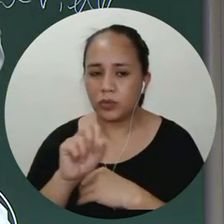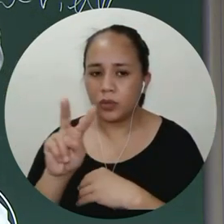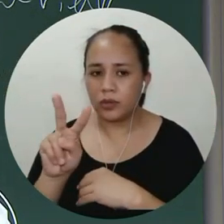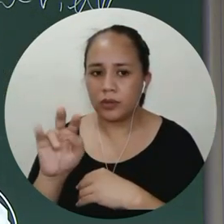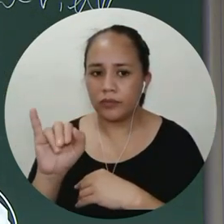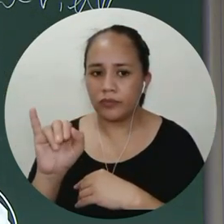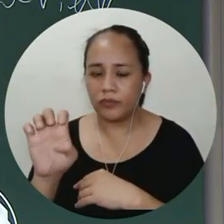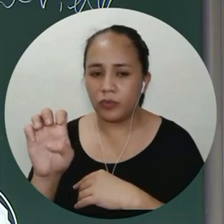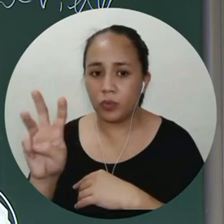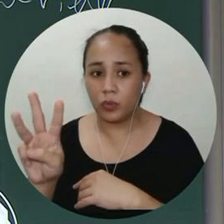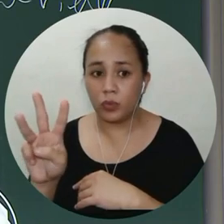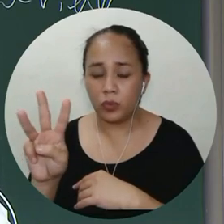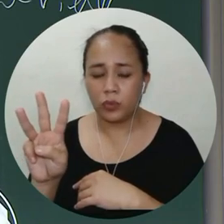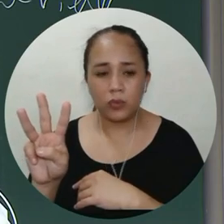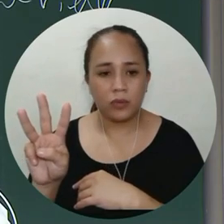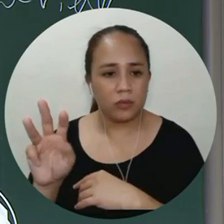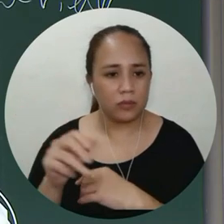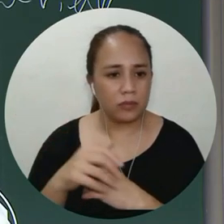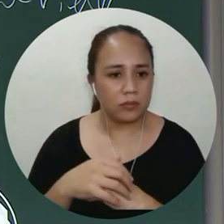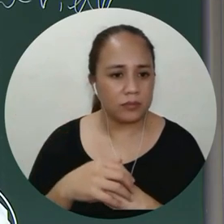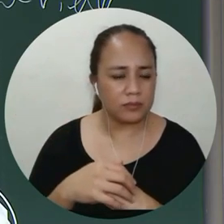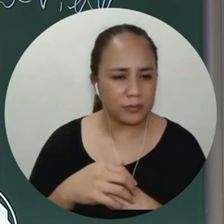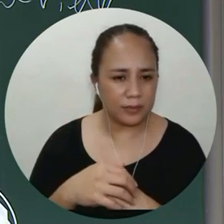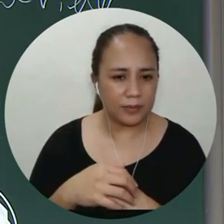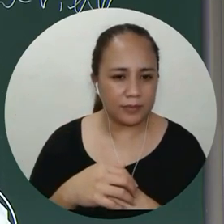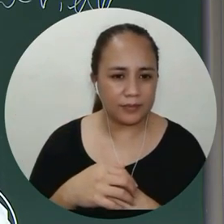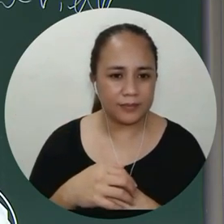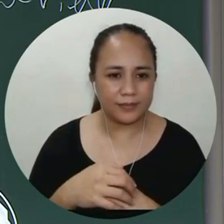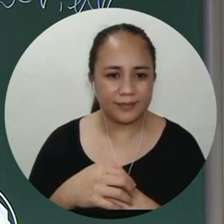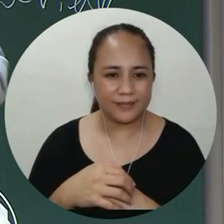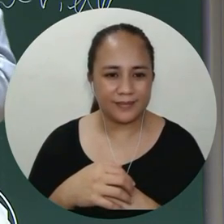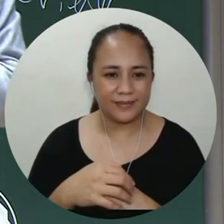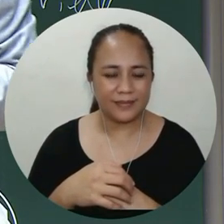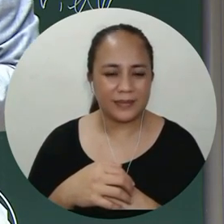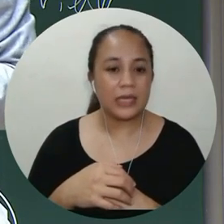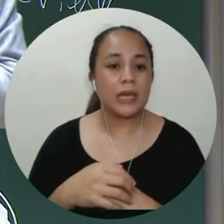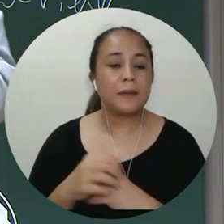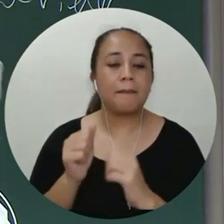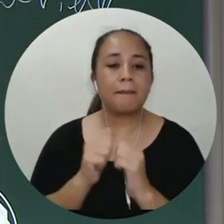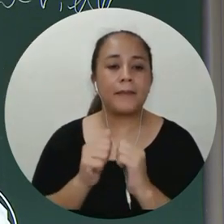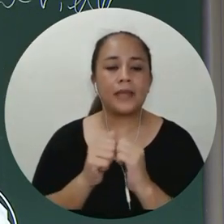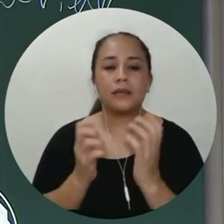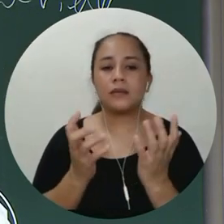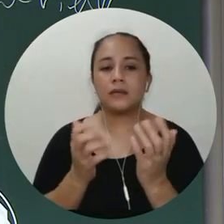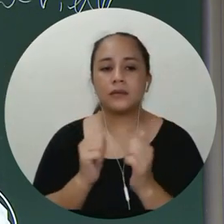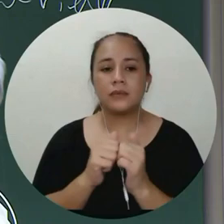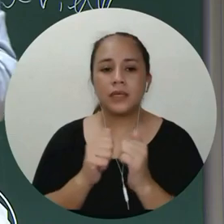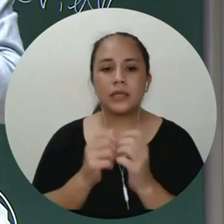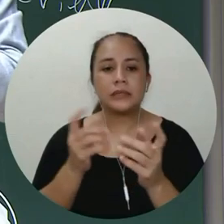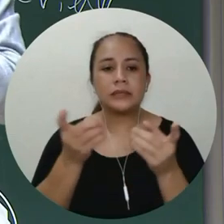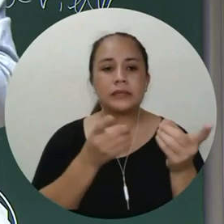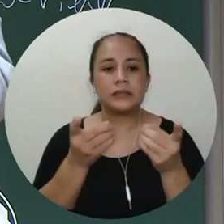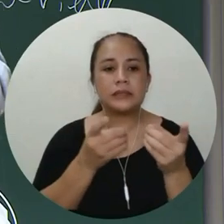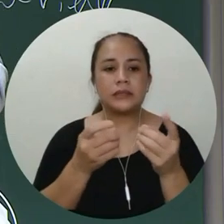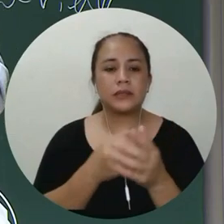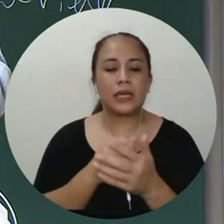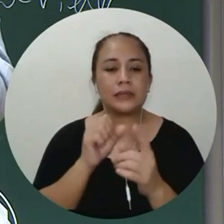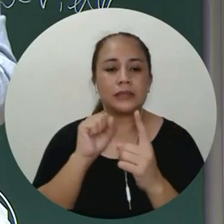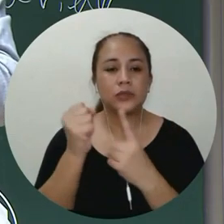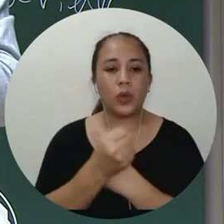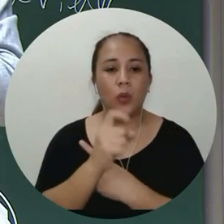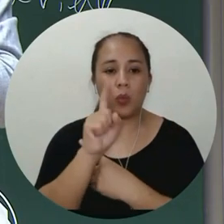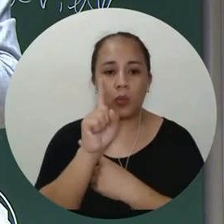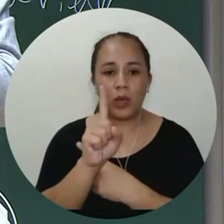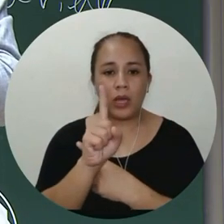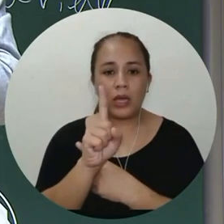있는 사람 말을 매여 있을 때 하는 말이에요. So it is to describe a state where one is